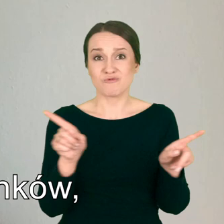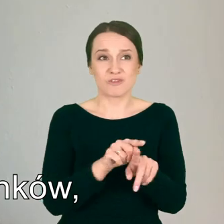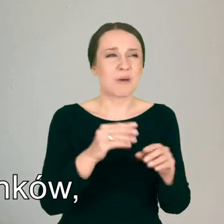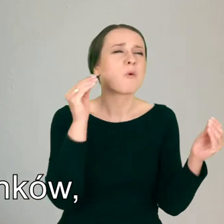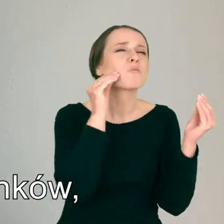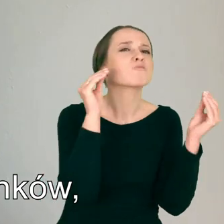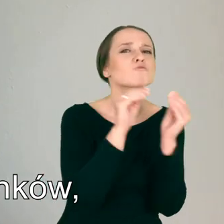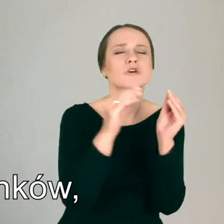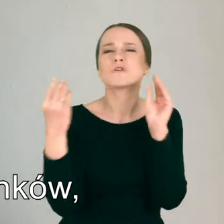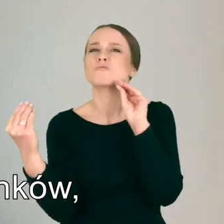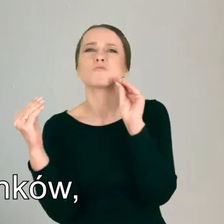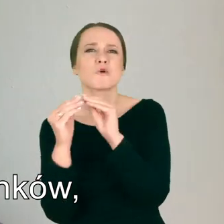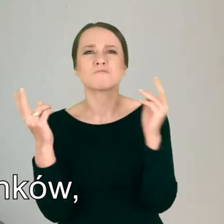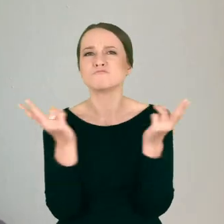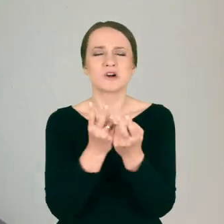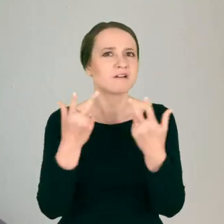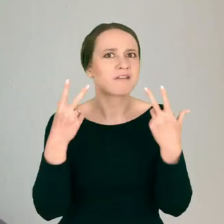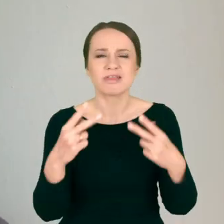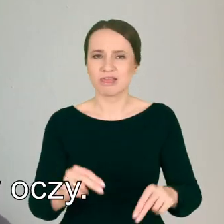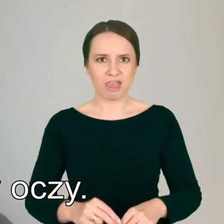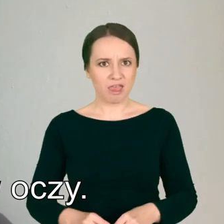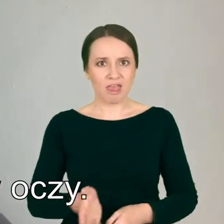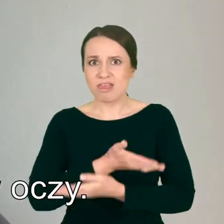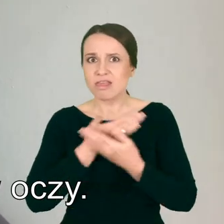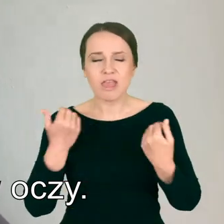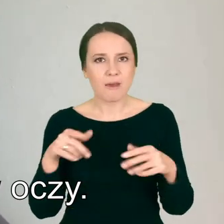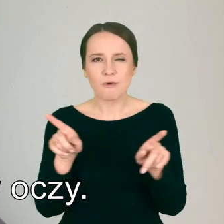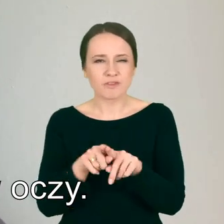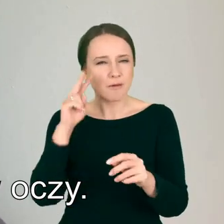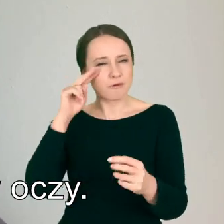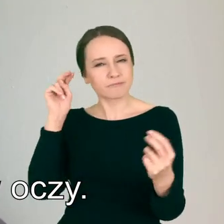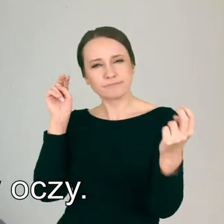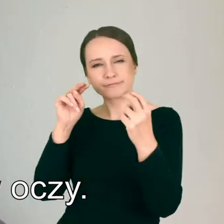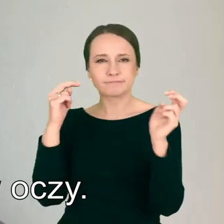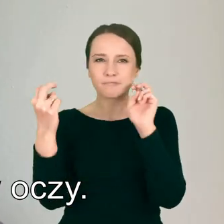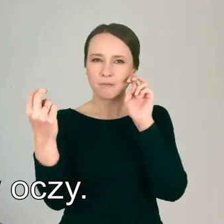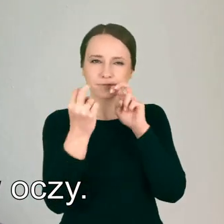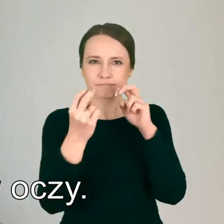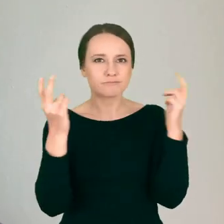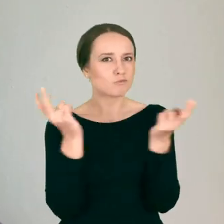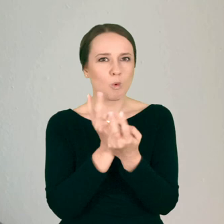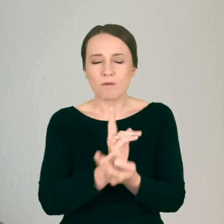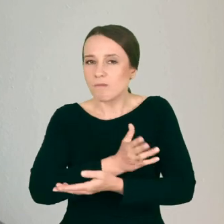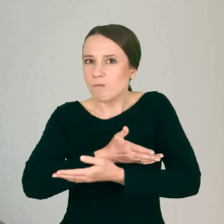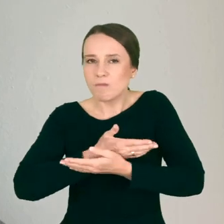dwóch tych samych pocałunków, dwóch jednakich spojrzeń w oczy.